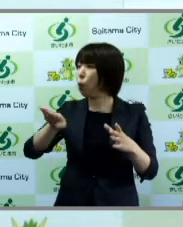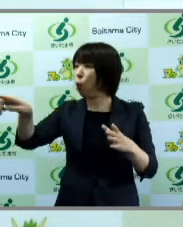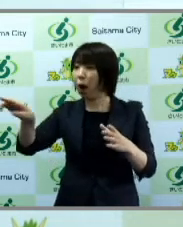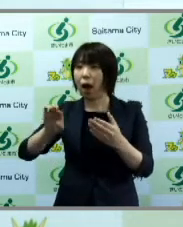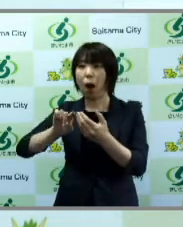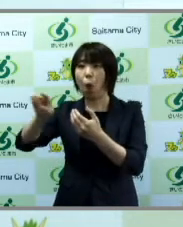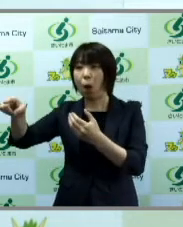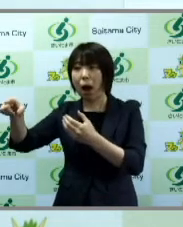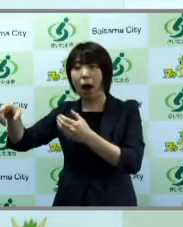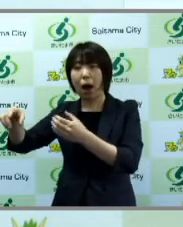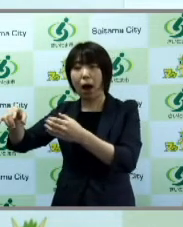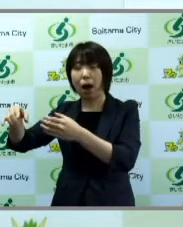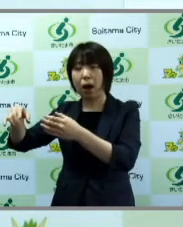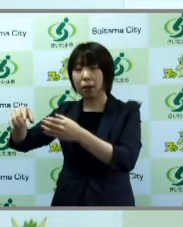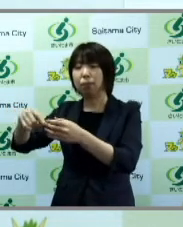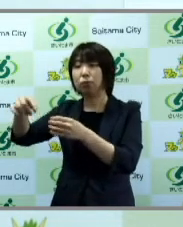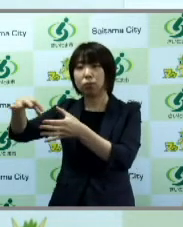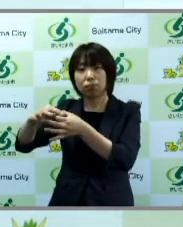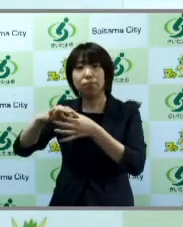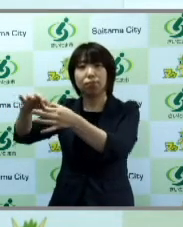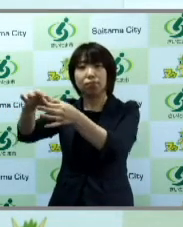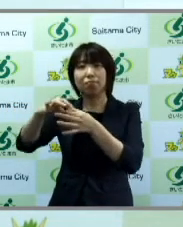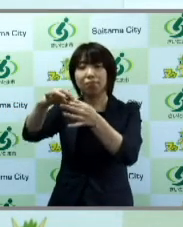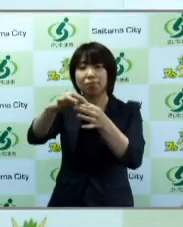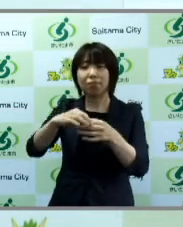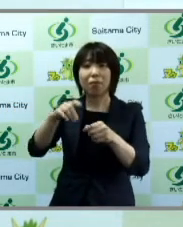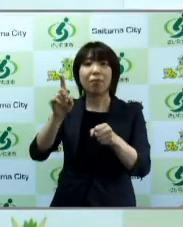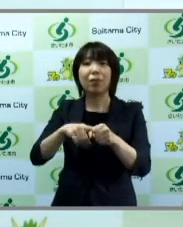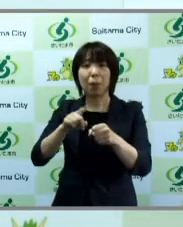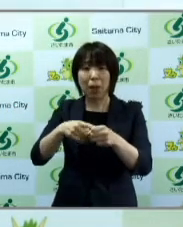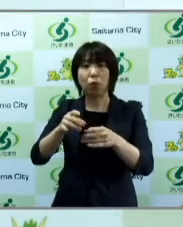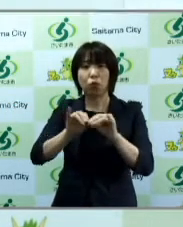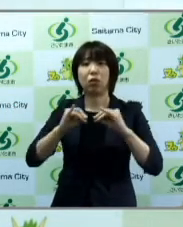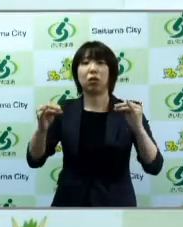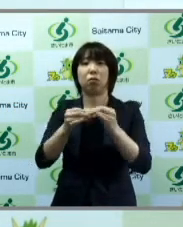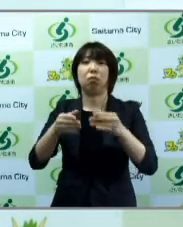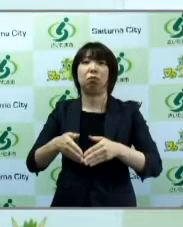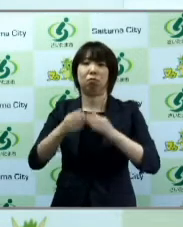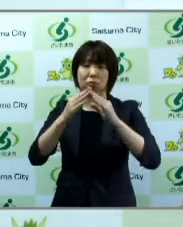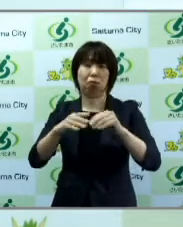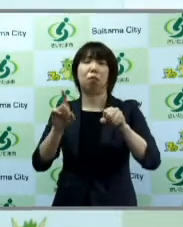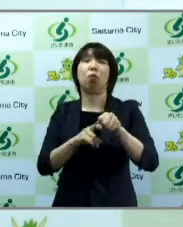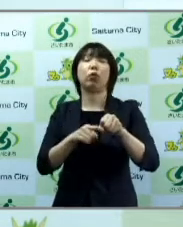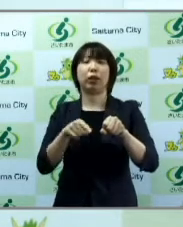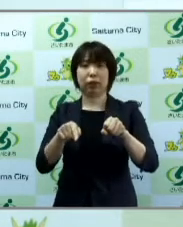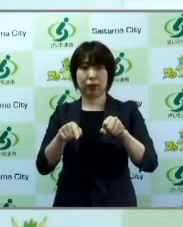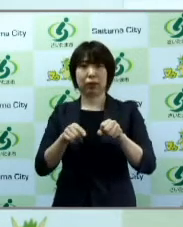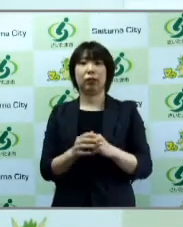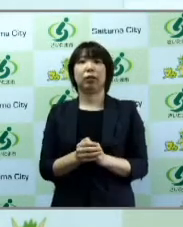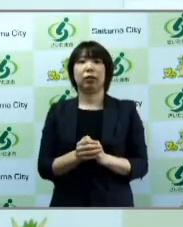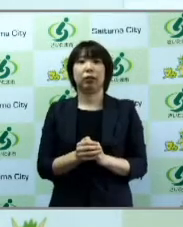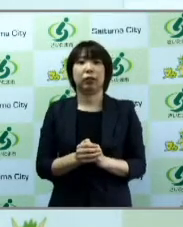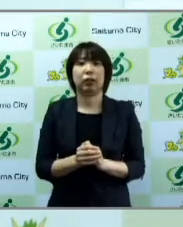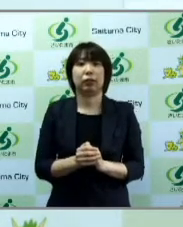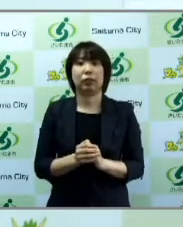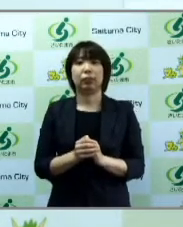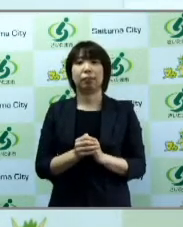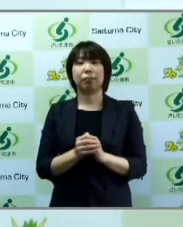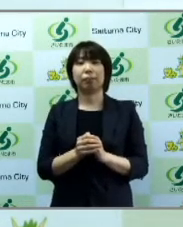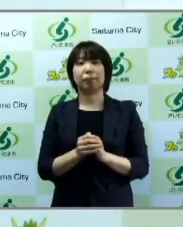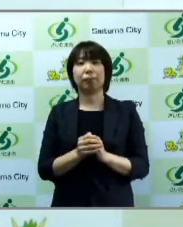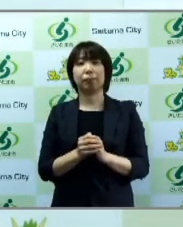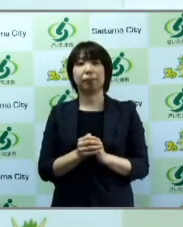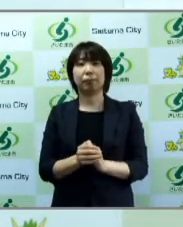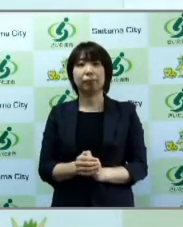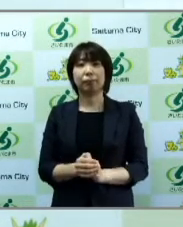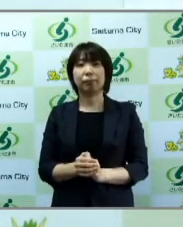ームを作ってやっていこうというのが今回の狙いでございます。で特にさまざまなその情報